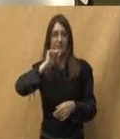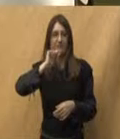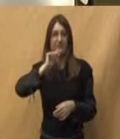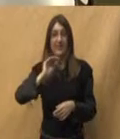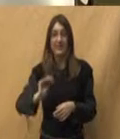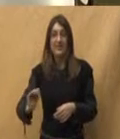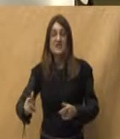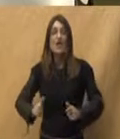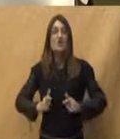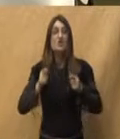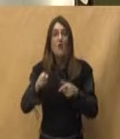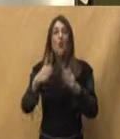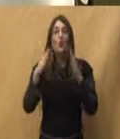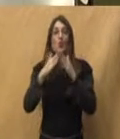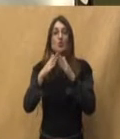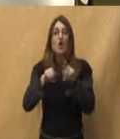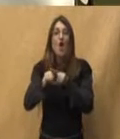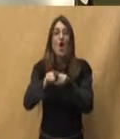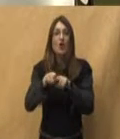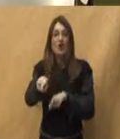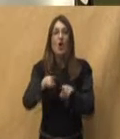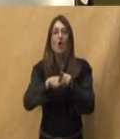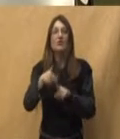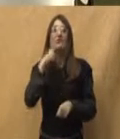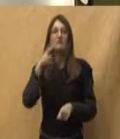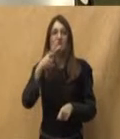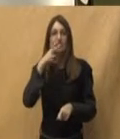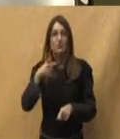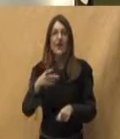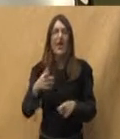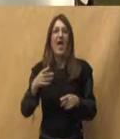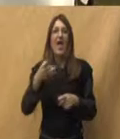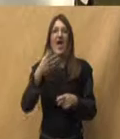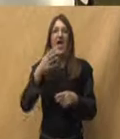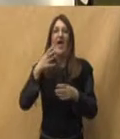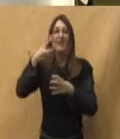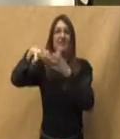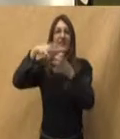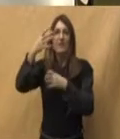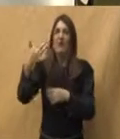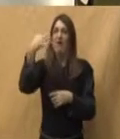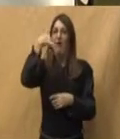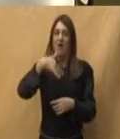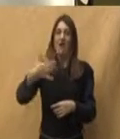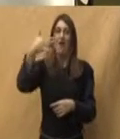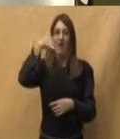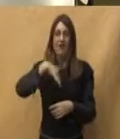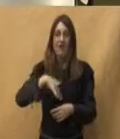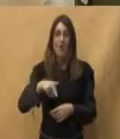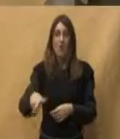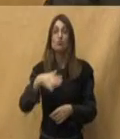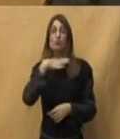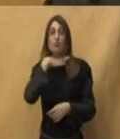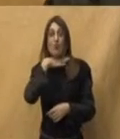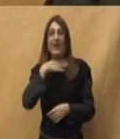Djeca žive u kući roditelja koji puše, udišu dim. Djeca u školama